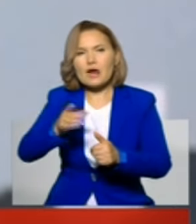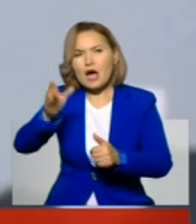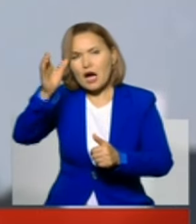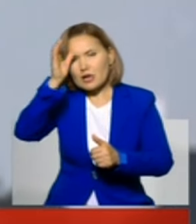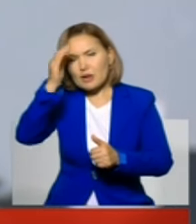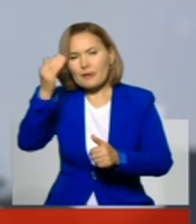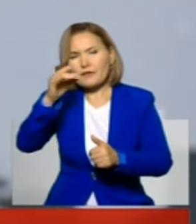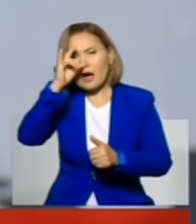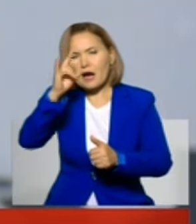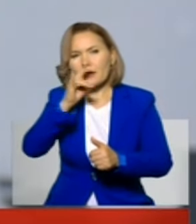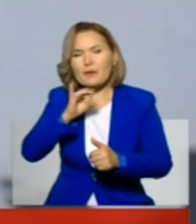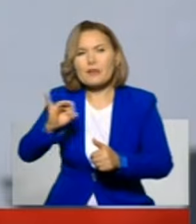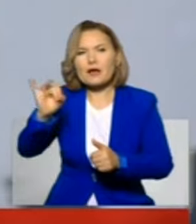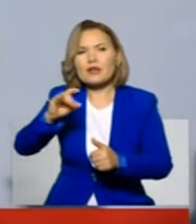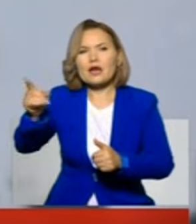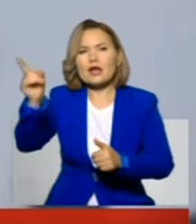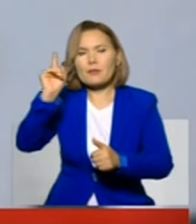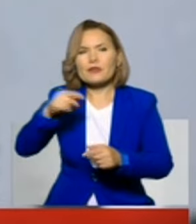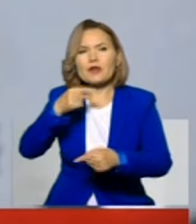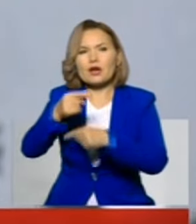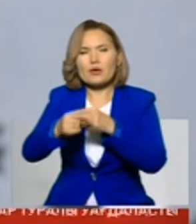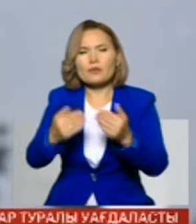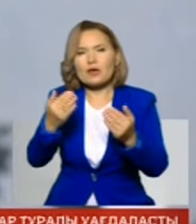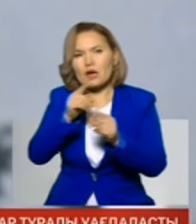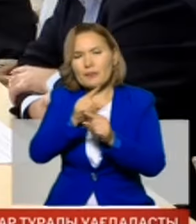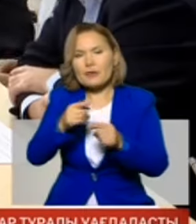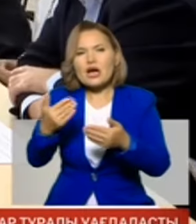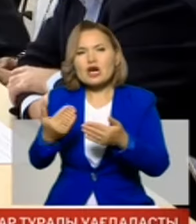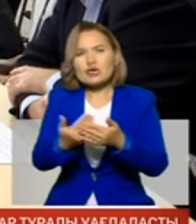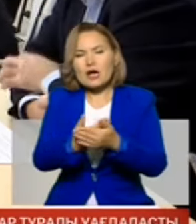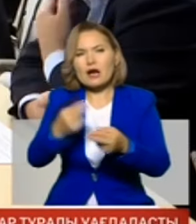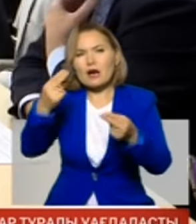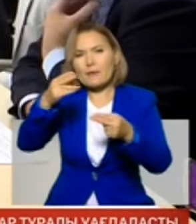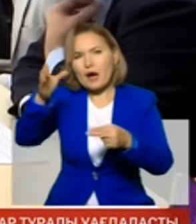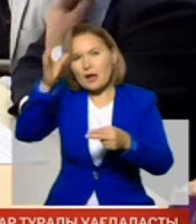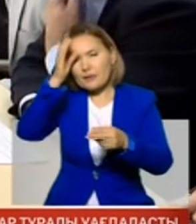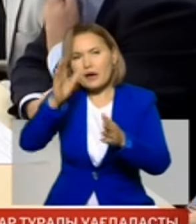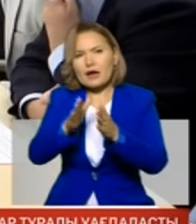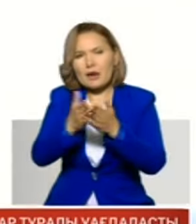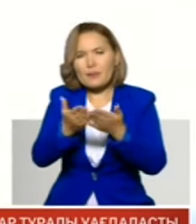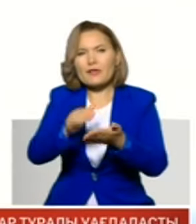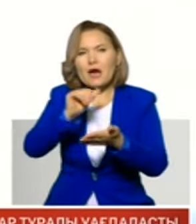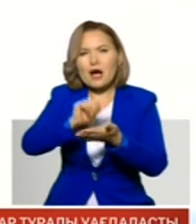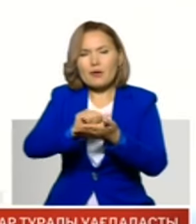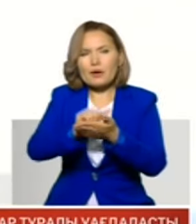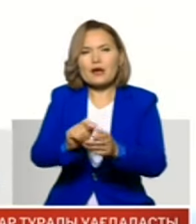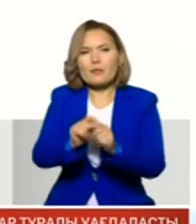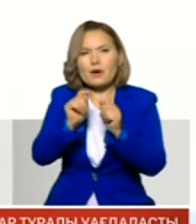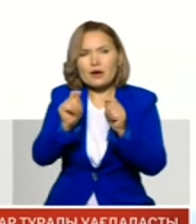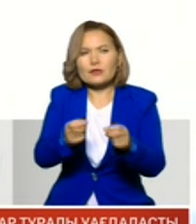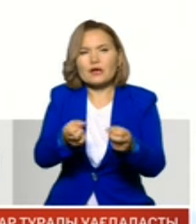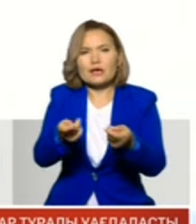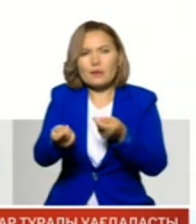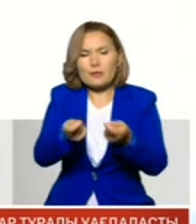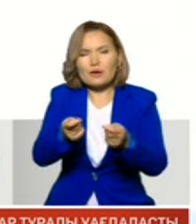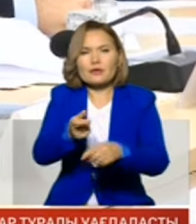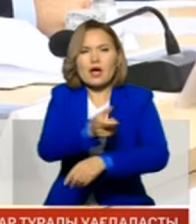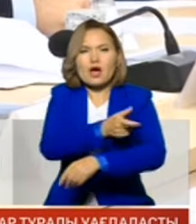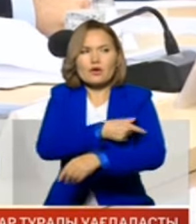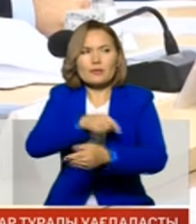институтында Қазақстан тарихы ежелгі дәуірден бүгінге дейін атты жаңа академиялық басылымның редакциялық алқа жетекшілерімен және